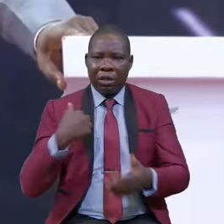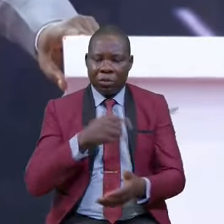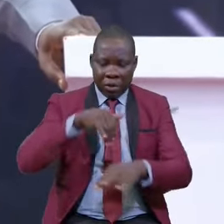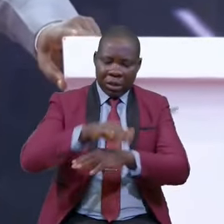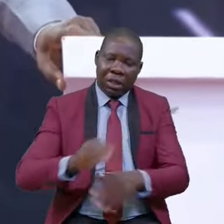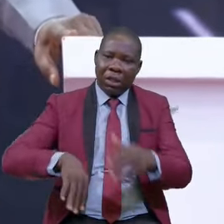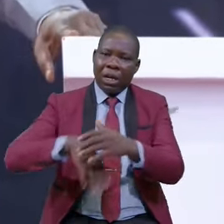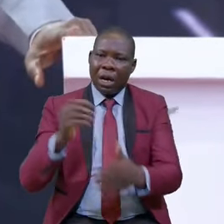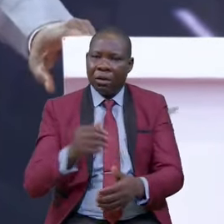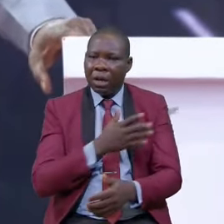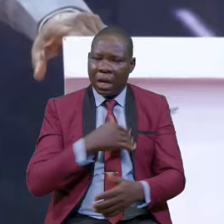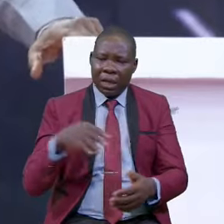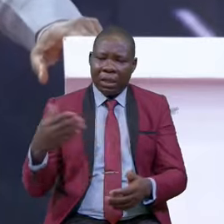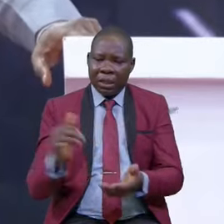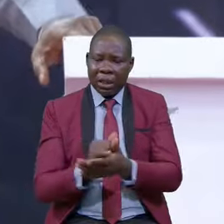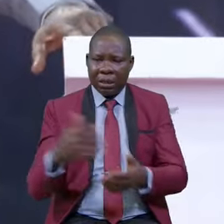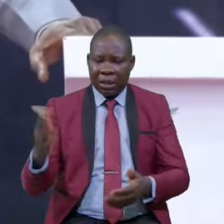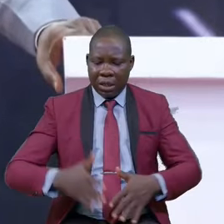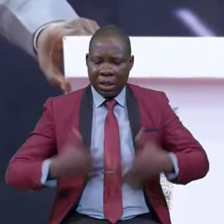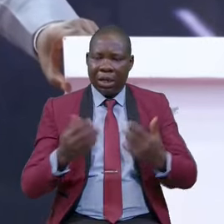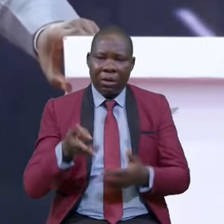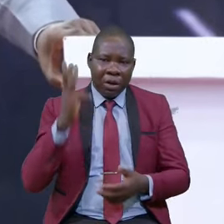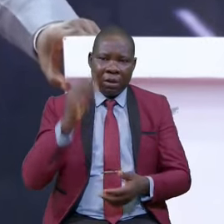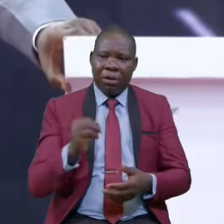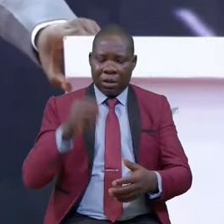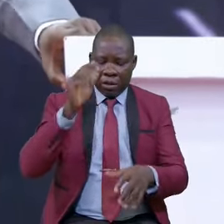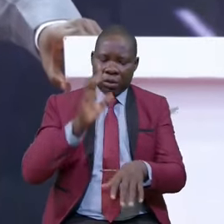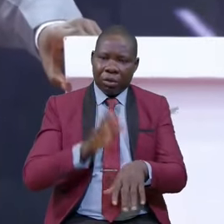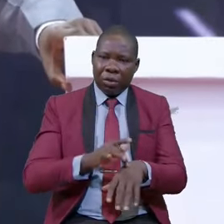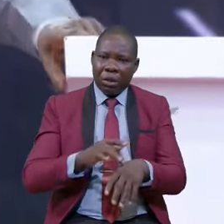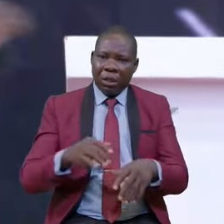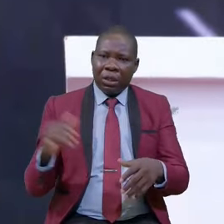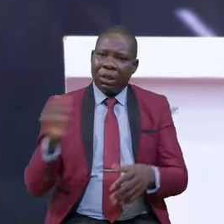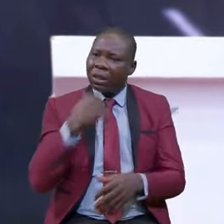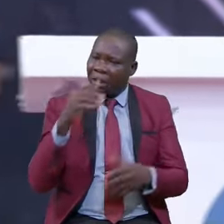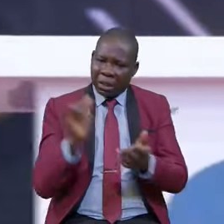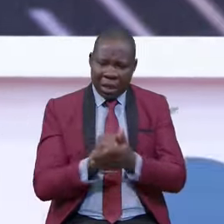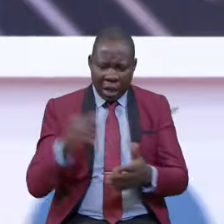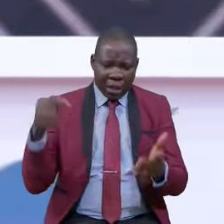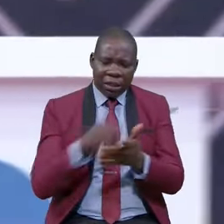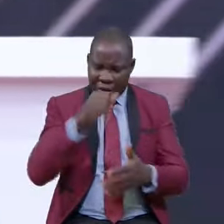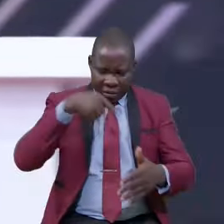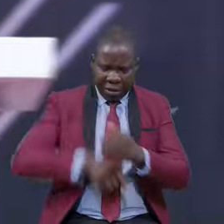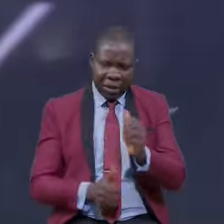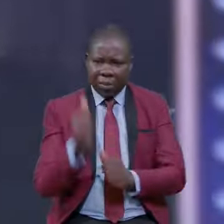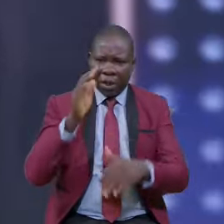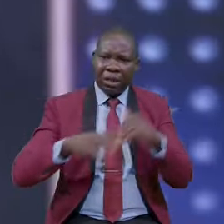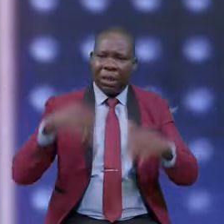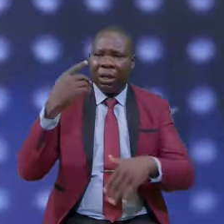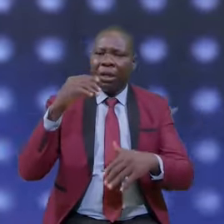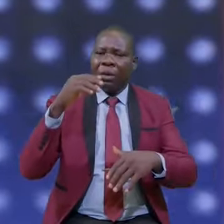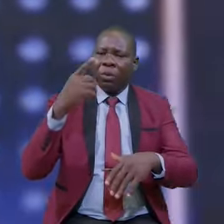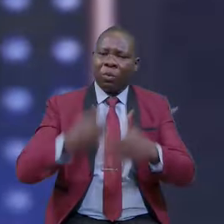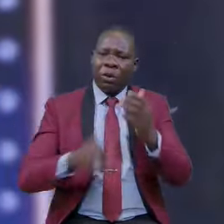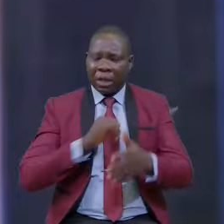transformées, say, les gens disaient, ah, ça c'est plus profond que ce que je connaissais. Ça c'est plus profond que je connaissais. Ceux qui